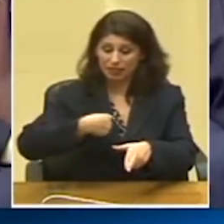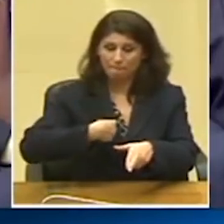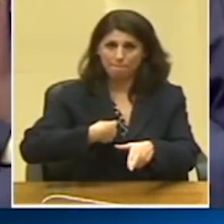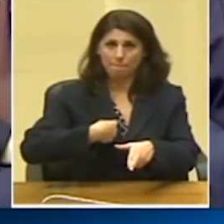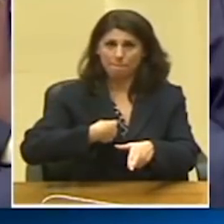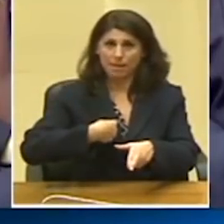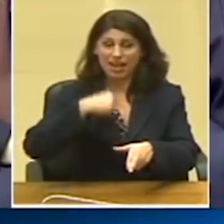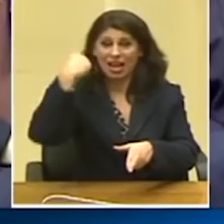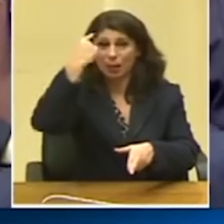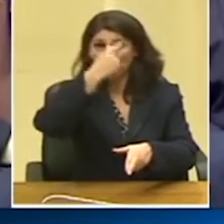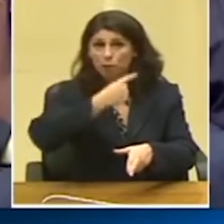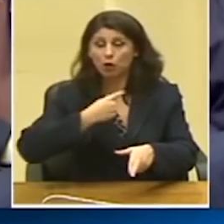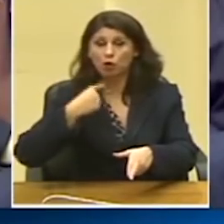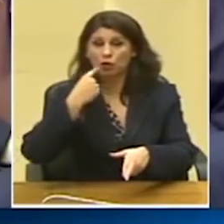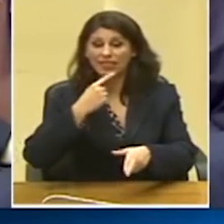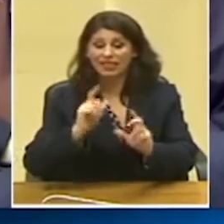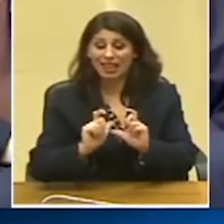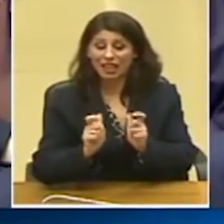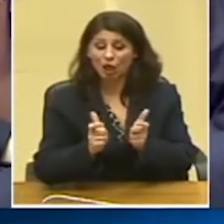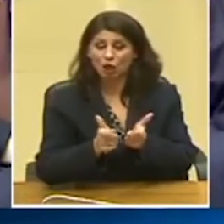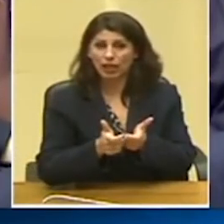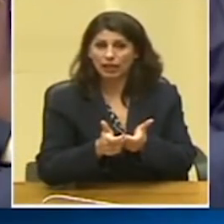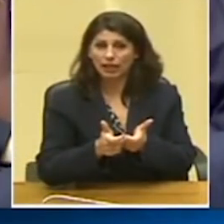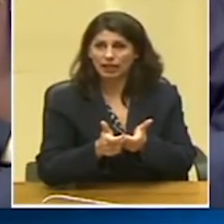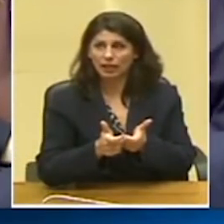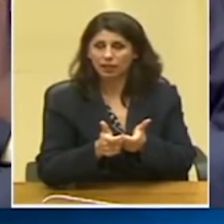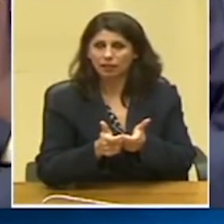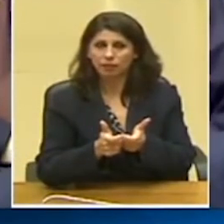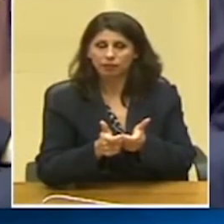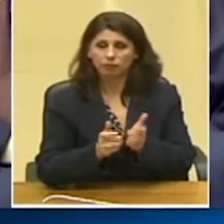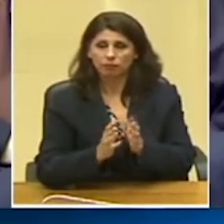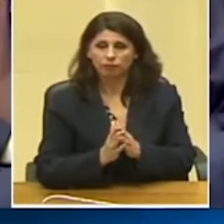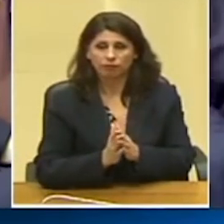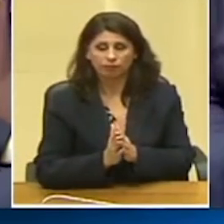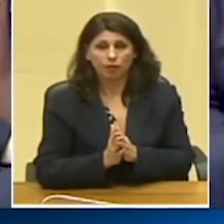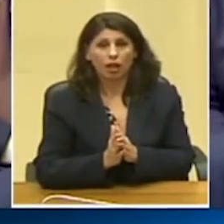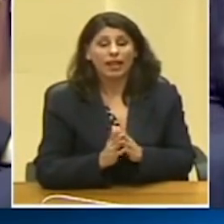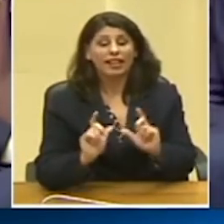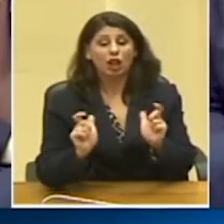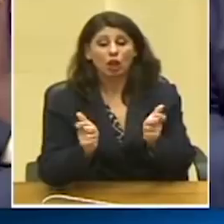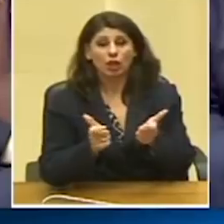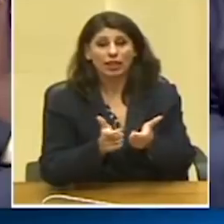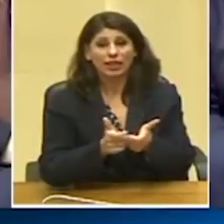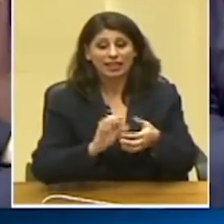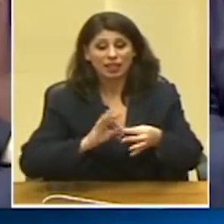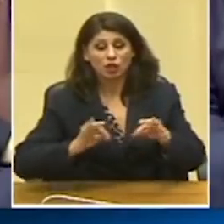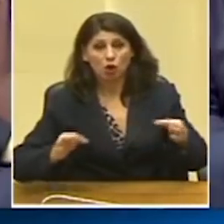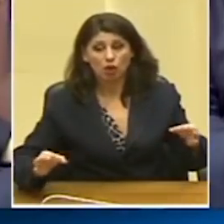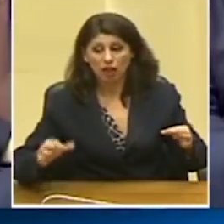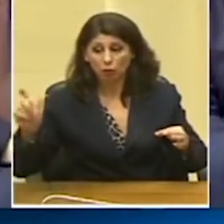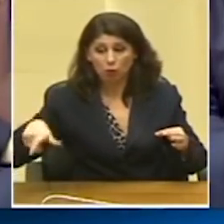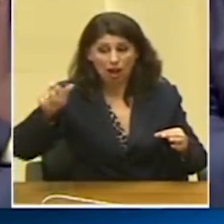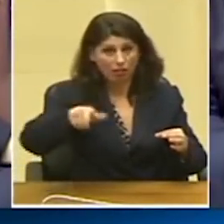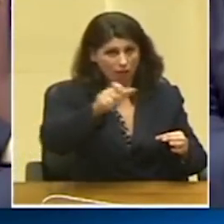Η προσωπική και η οικογενειακή... Ήσυχα, παρακαλώ, ησυχία. Η οικογενειακή ιστορία του